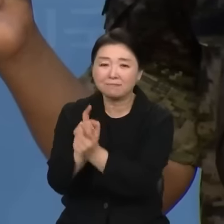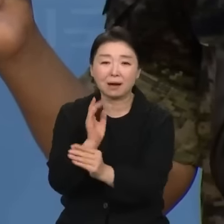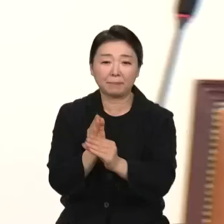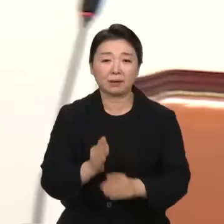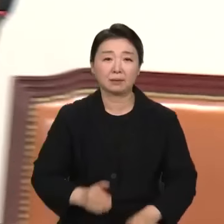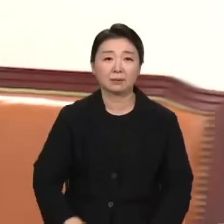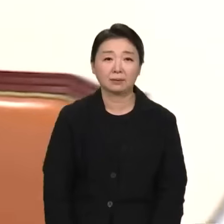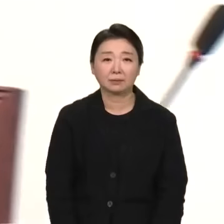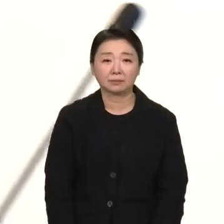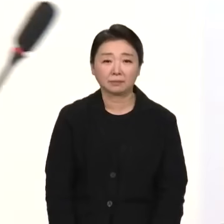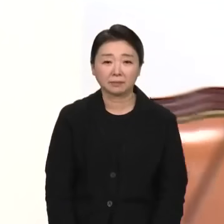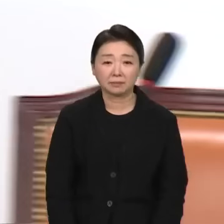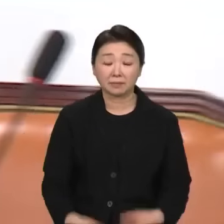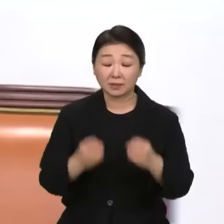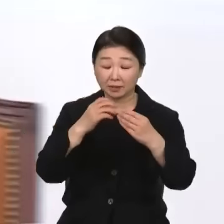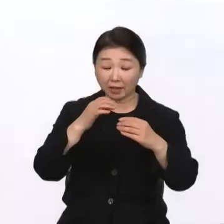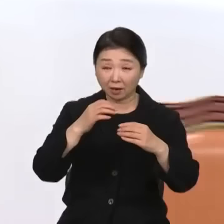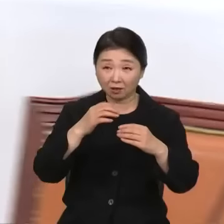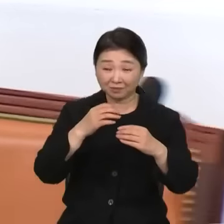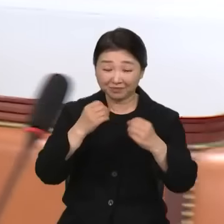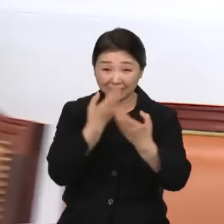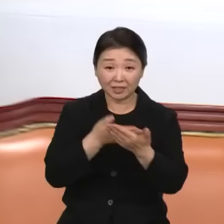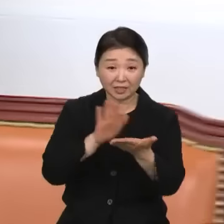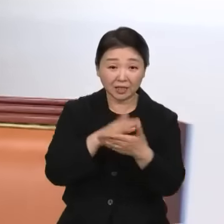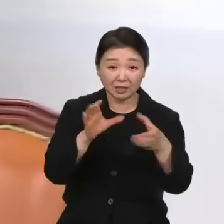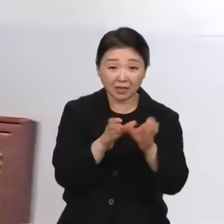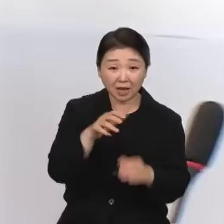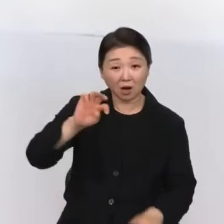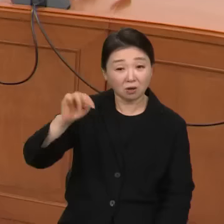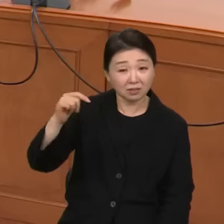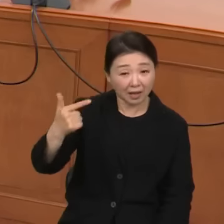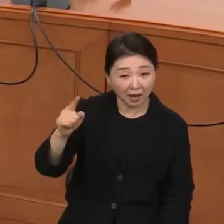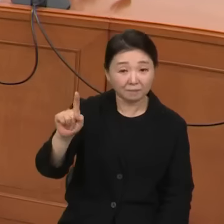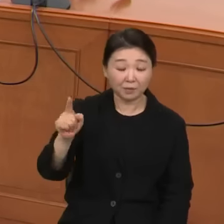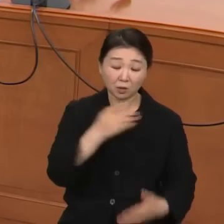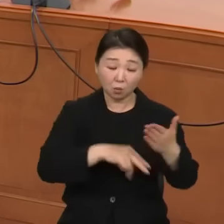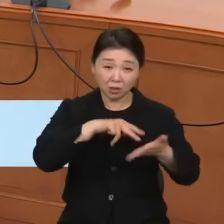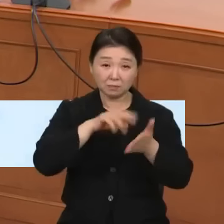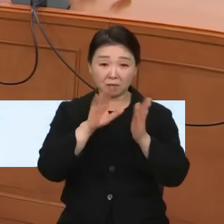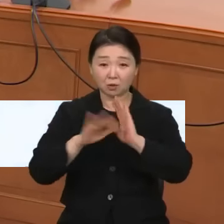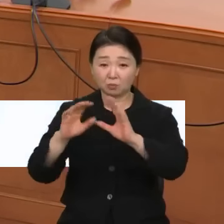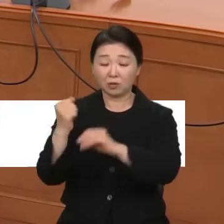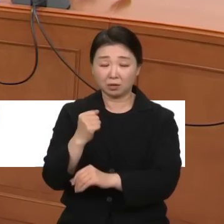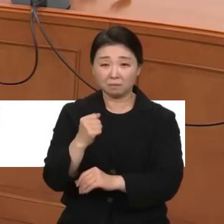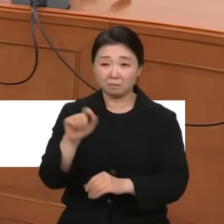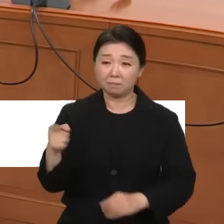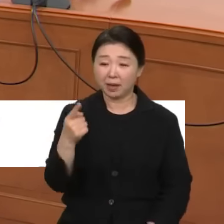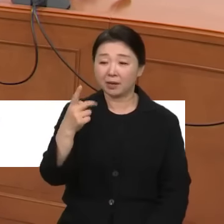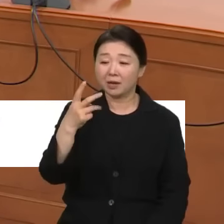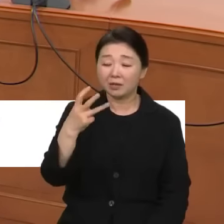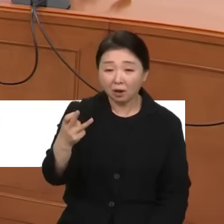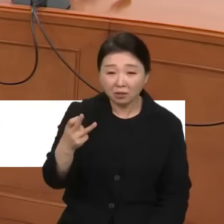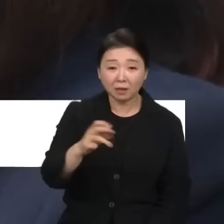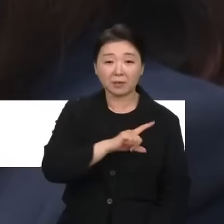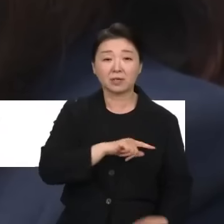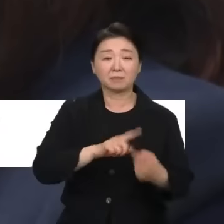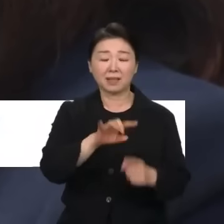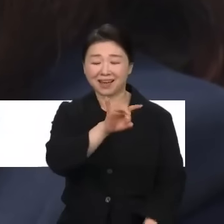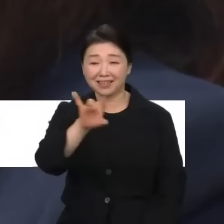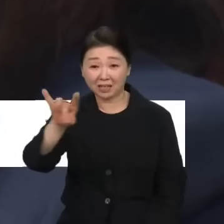했습니다. 개혁신당 허은하 대표는 오늘 공개회의석상에서 국민의힘 의원 113명 전원의 이름을